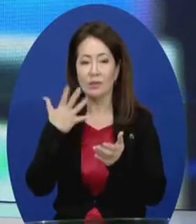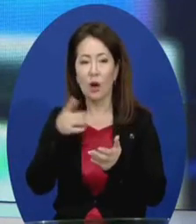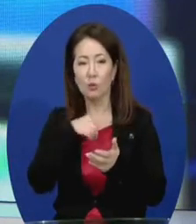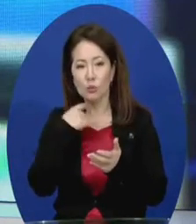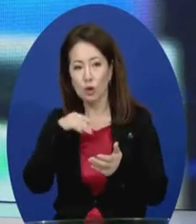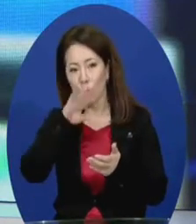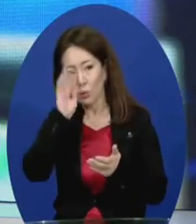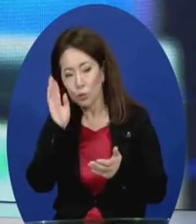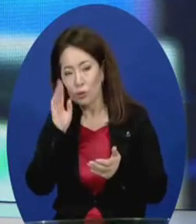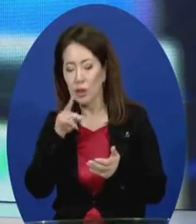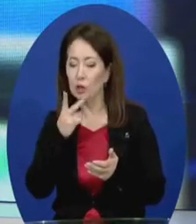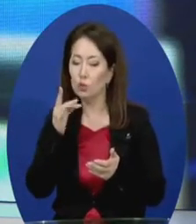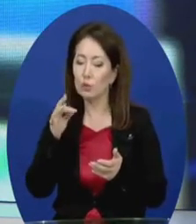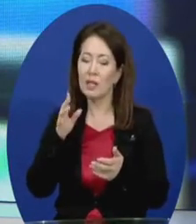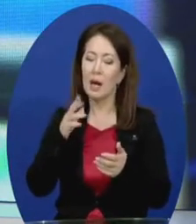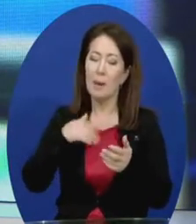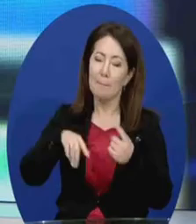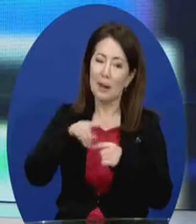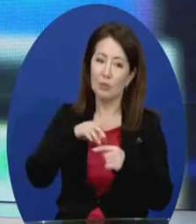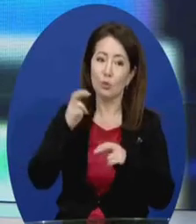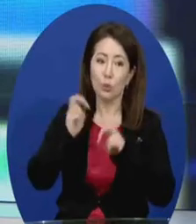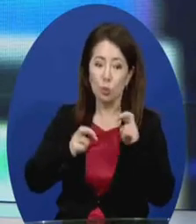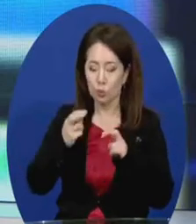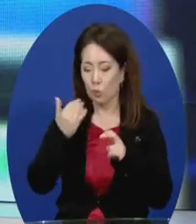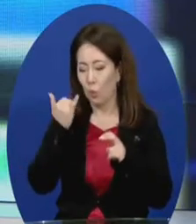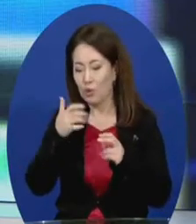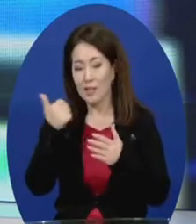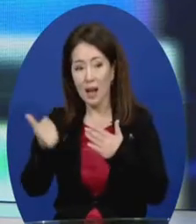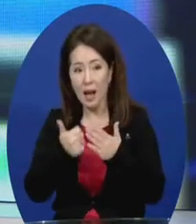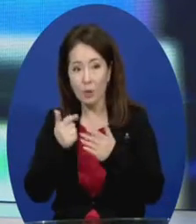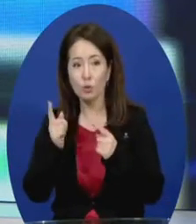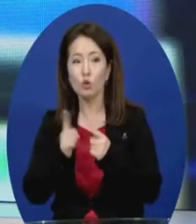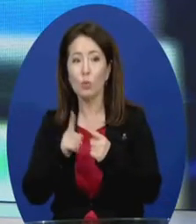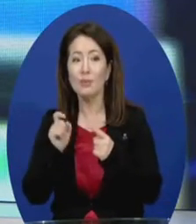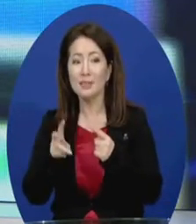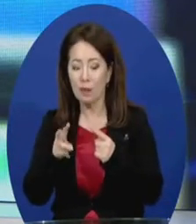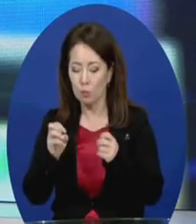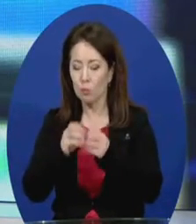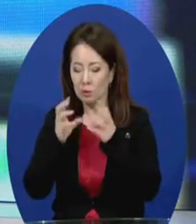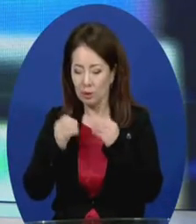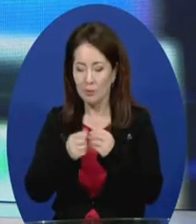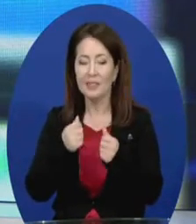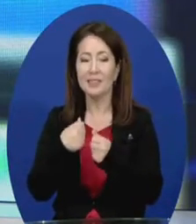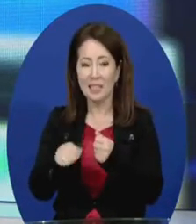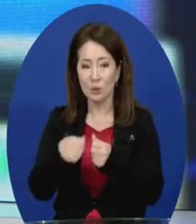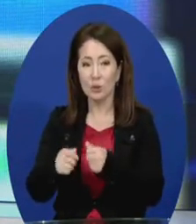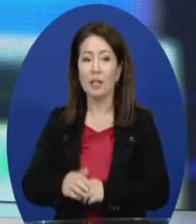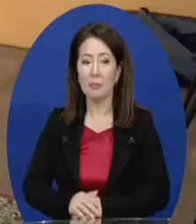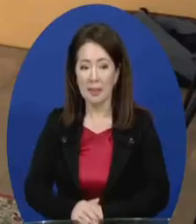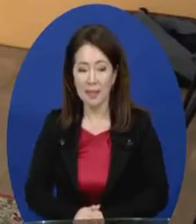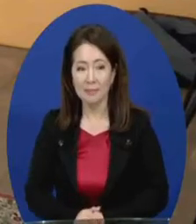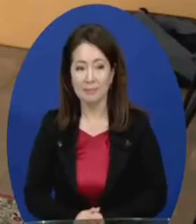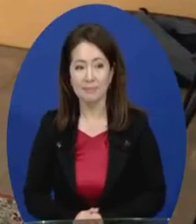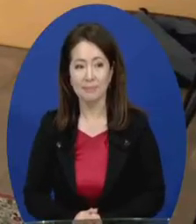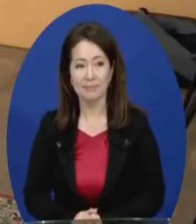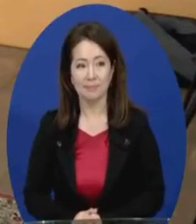станц, нүүрс байжуулах үйлдвэр, усан хангамж, төмөр зам зэрэг үндэсний томоохон бүтээн байгуулалтад зарцуулах юм байна.